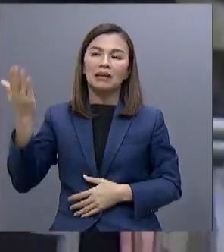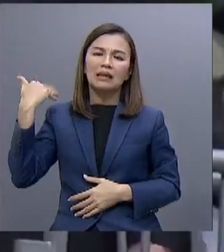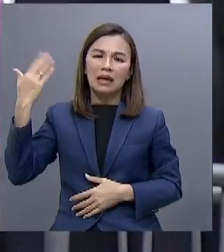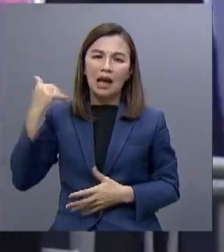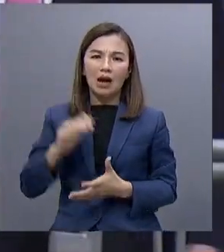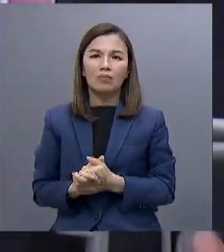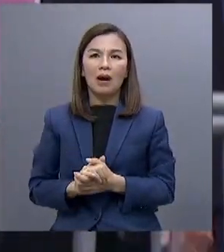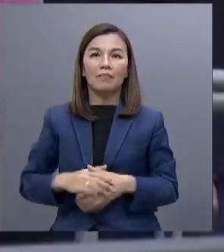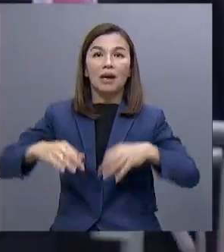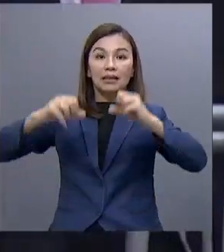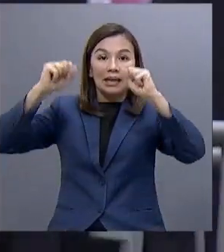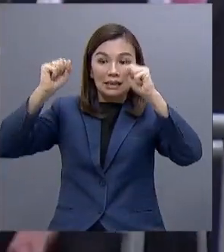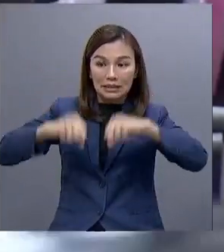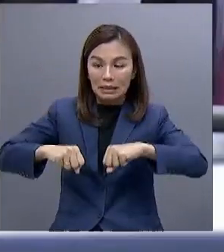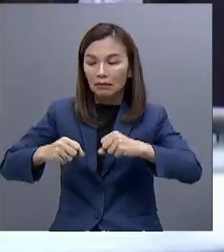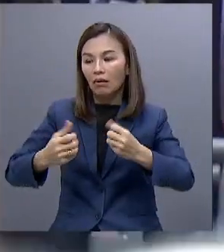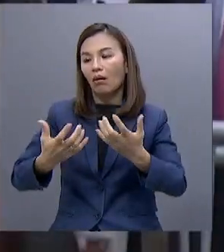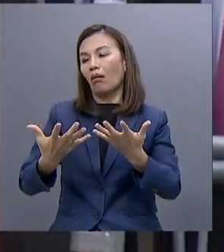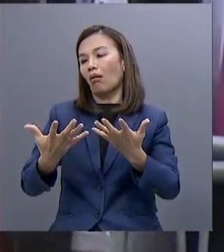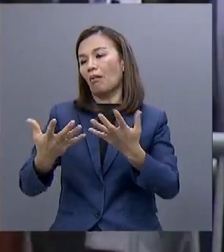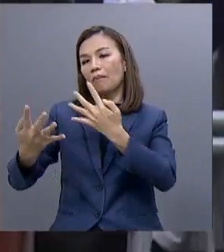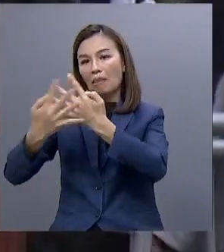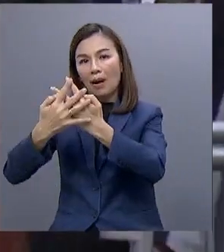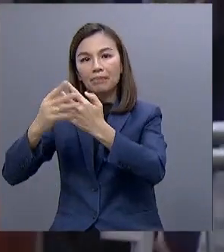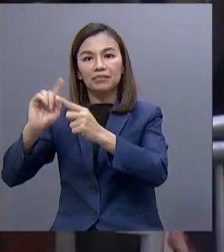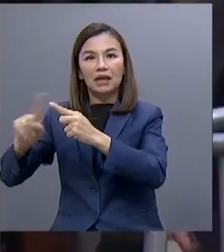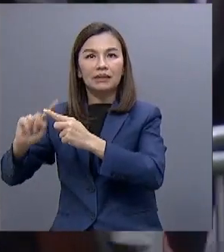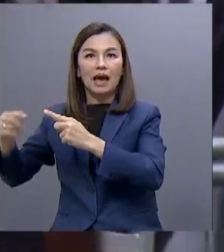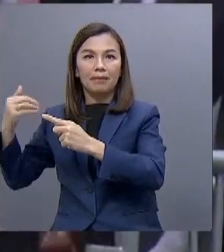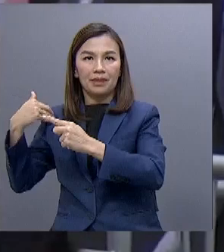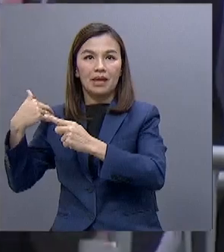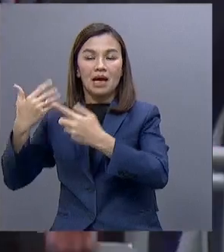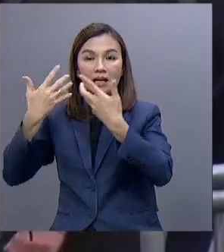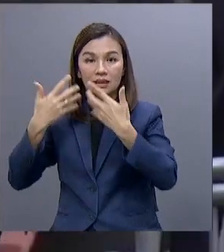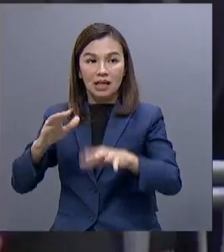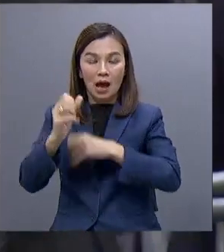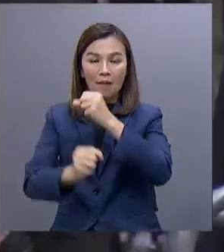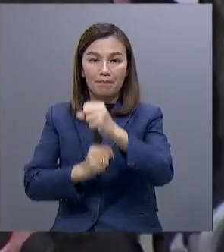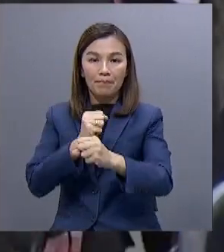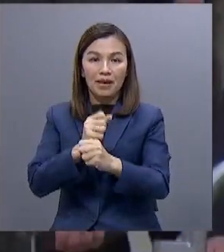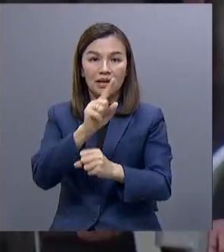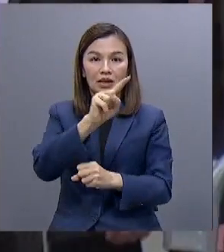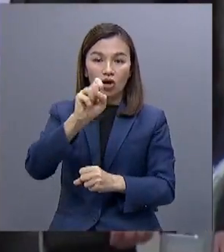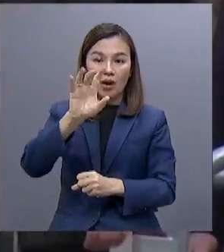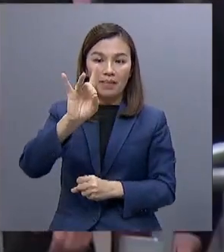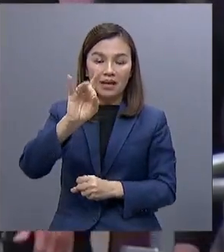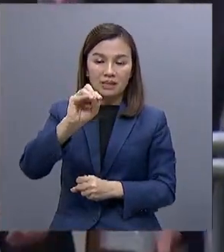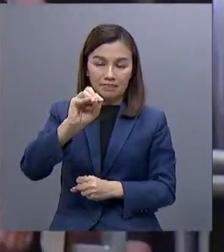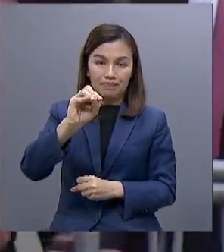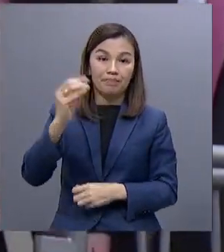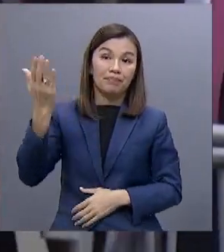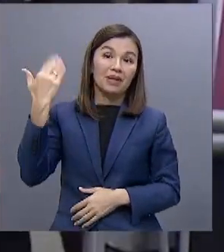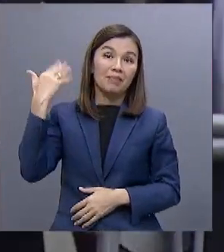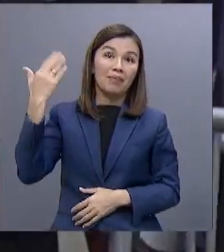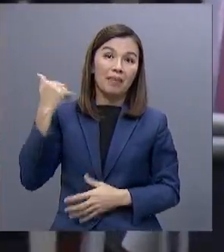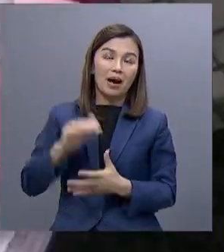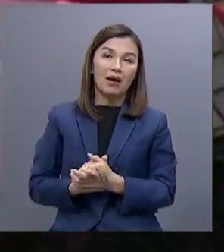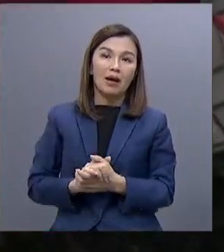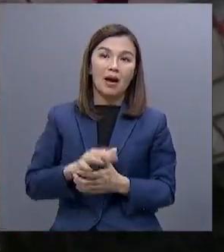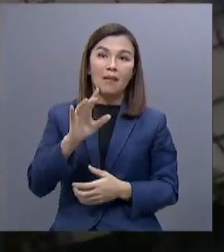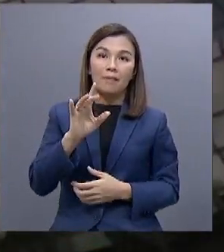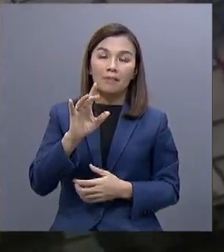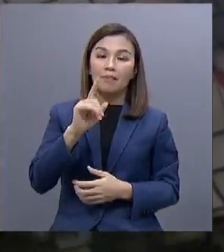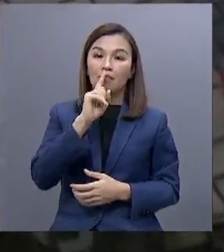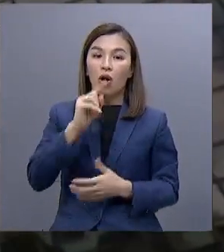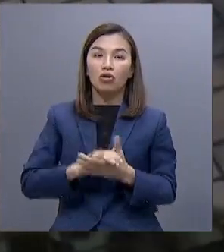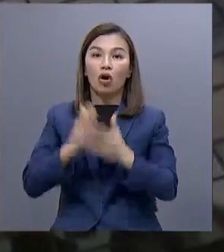ถูกตัดสิทธิ์ไปด้วยซึ่งในช่วง 180ปีที่ผ่านมามีผู้สมัคร 3คนค่ะที่หา